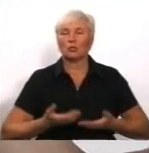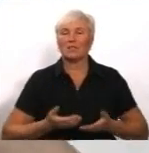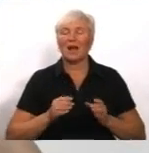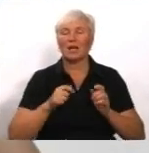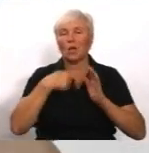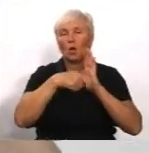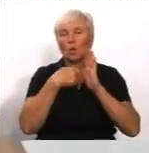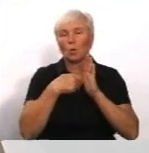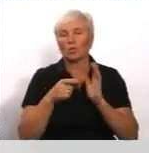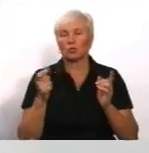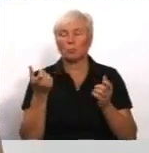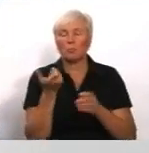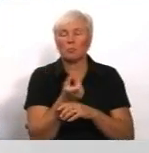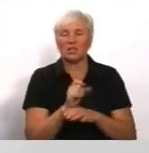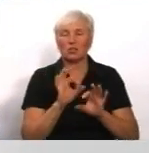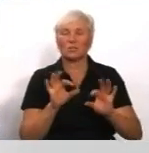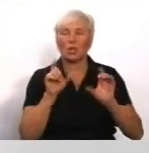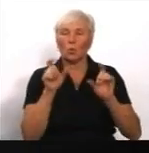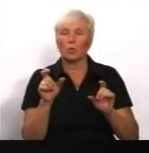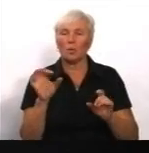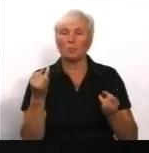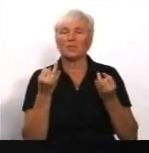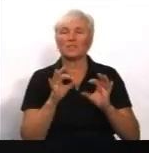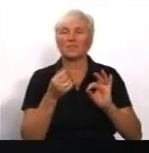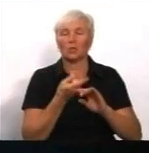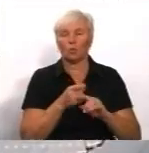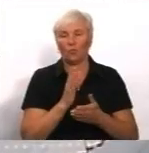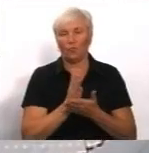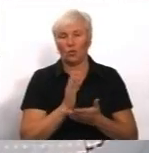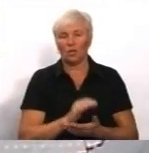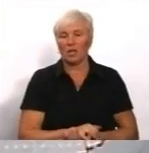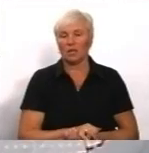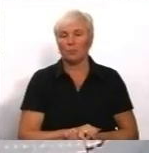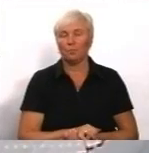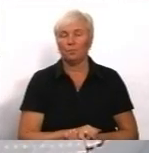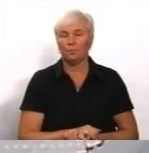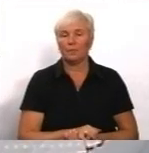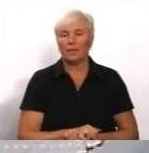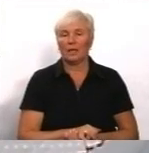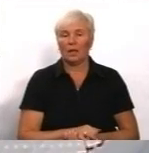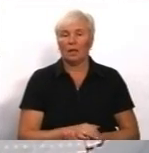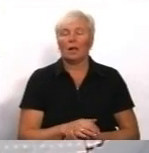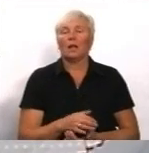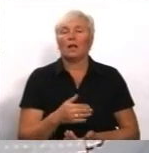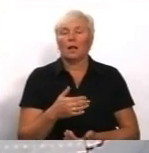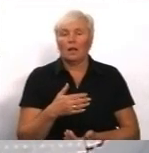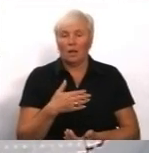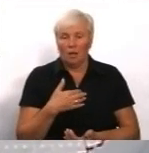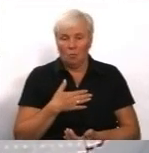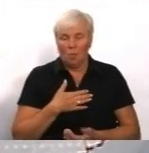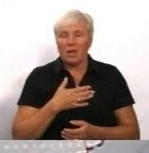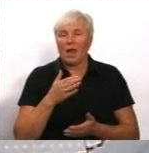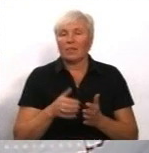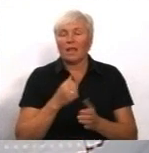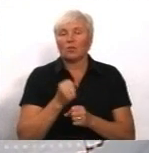було доносити до людей цю всю інформацію, яка у вас є. Питання – це моє недопрацювання, і